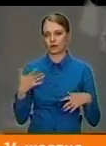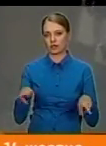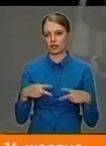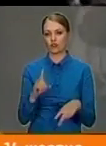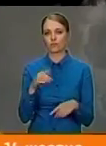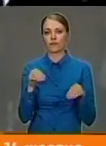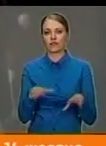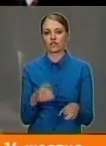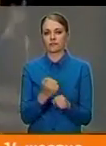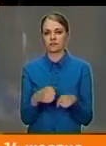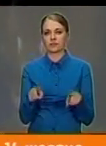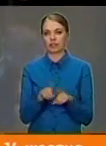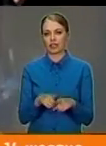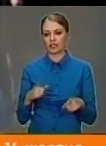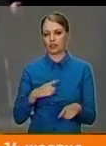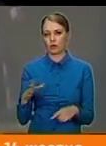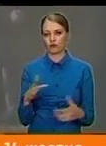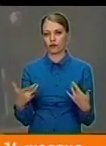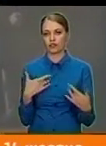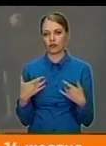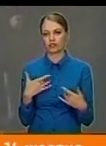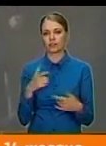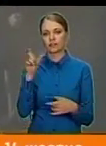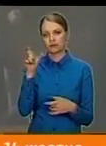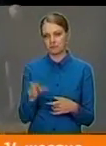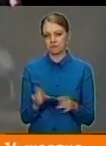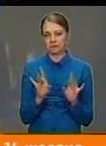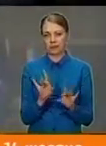Чому вирішив дати такий неочікуваний концерт, Кікабідзе не пояснив.